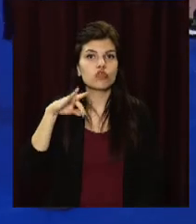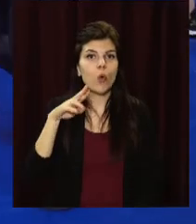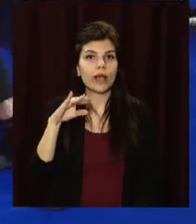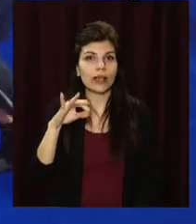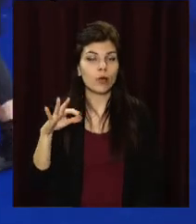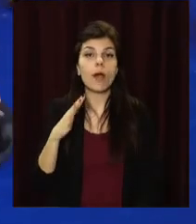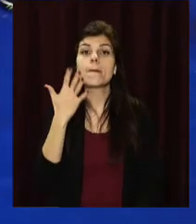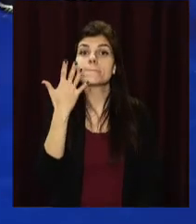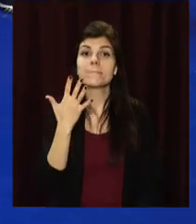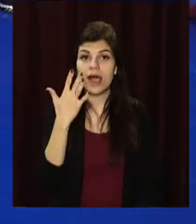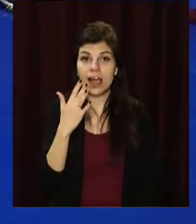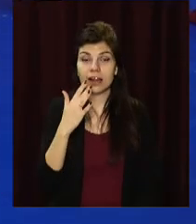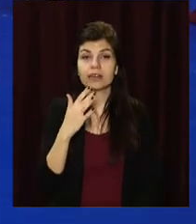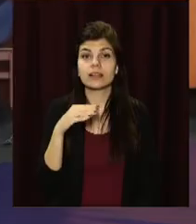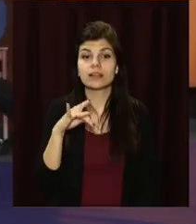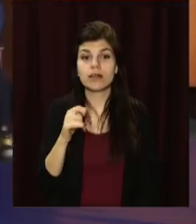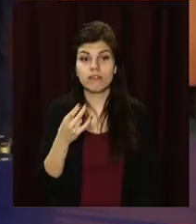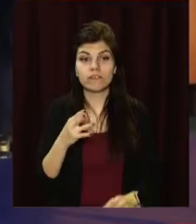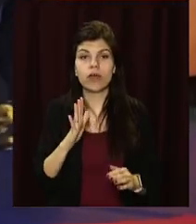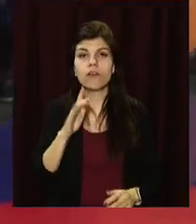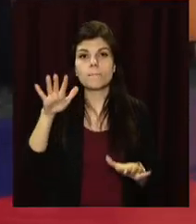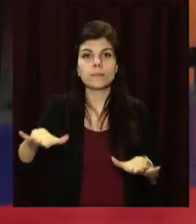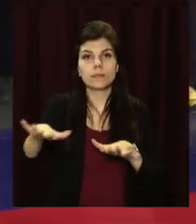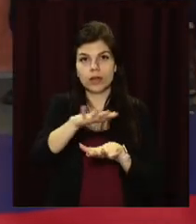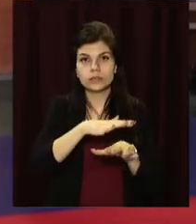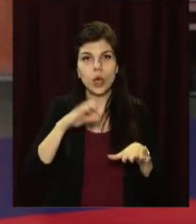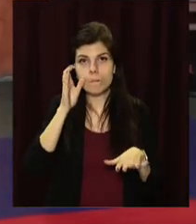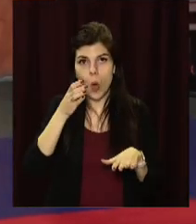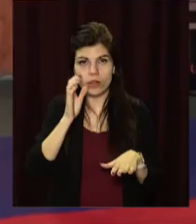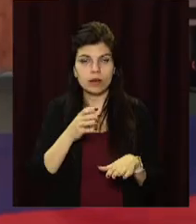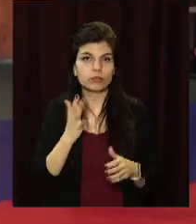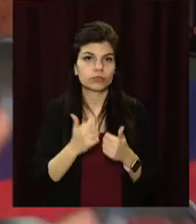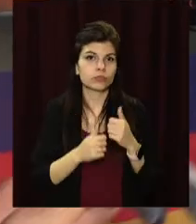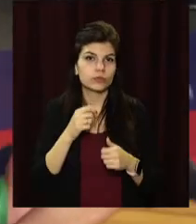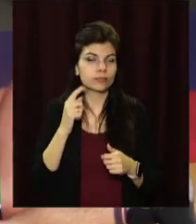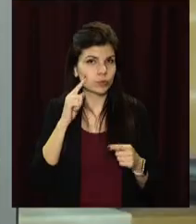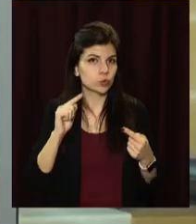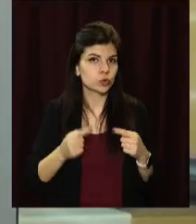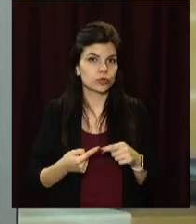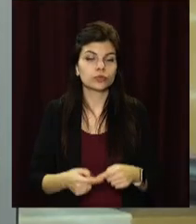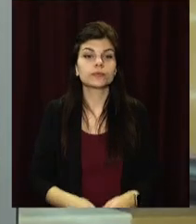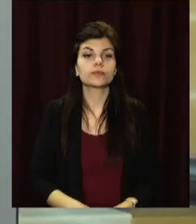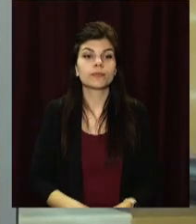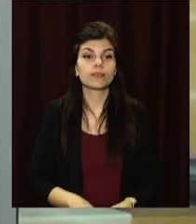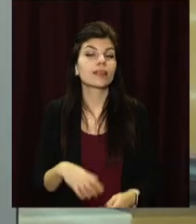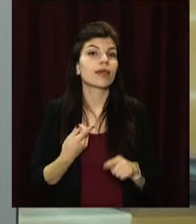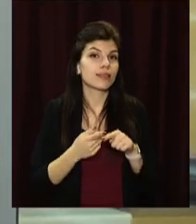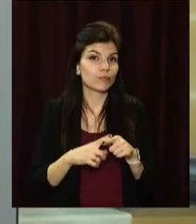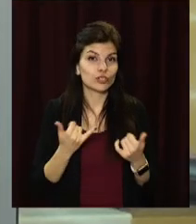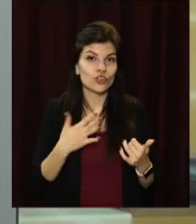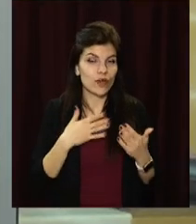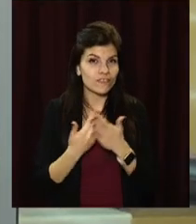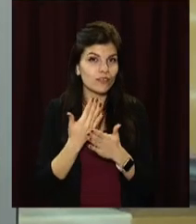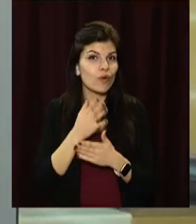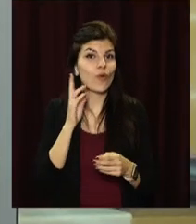5 травня в Болгарії. В'ячеслав Куліш, Роман Івашинов, Open News, телеканал «Відкритий». І на цьому наш випуск